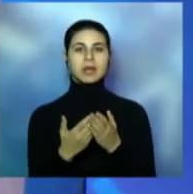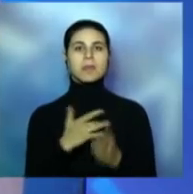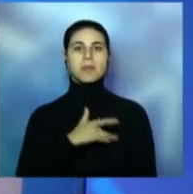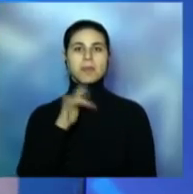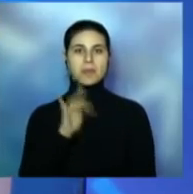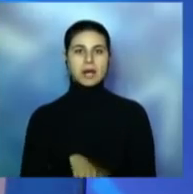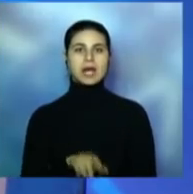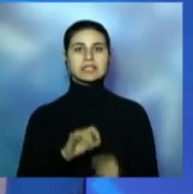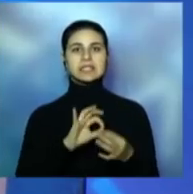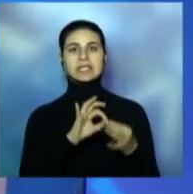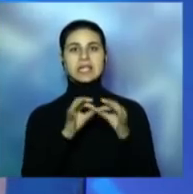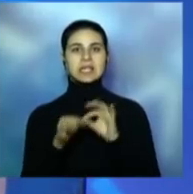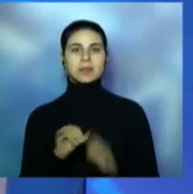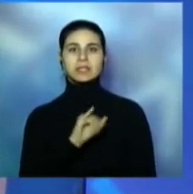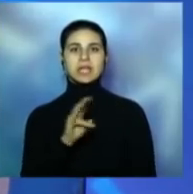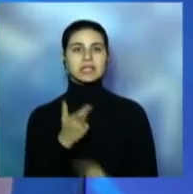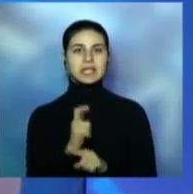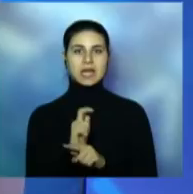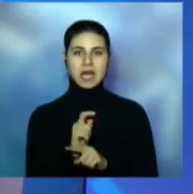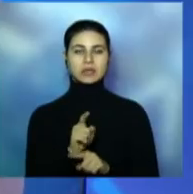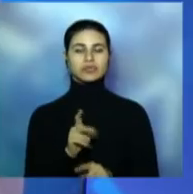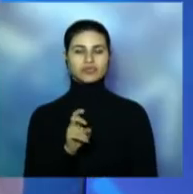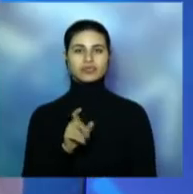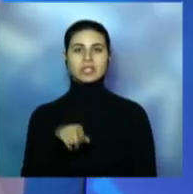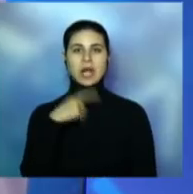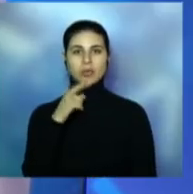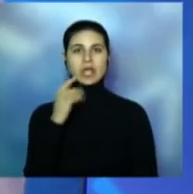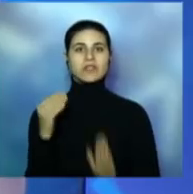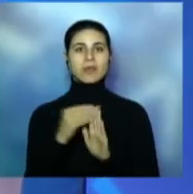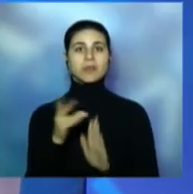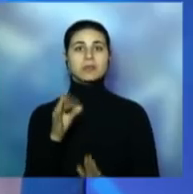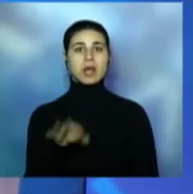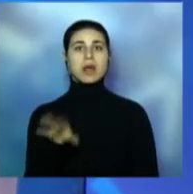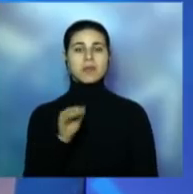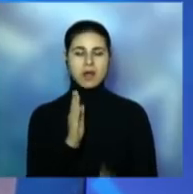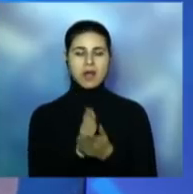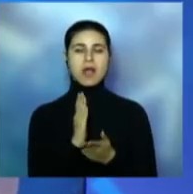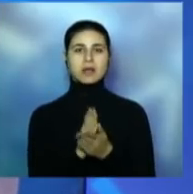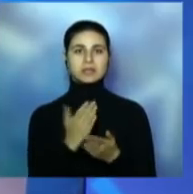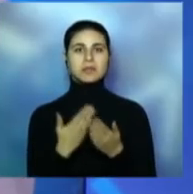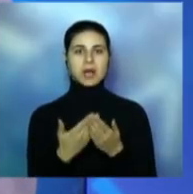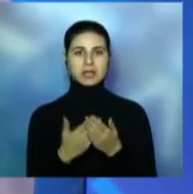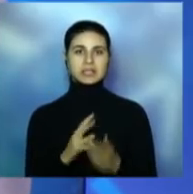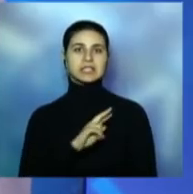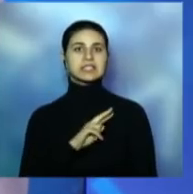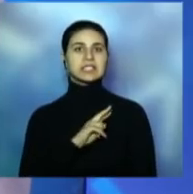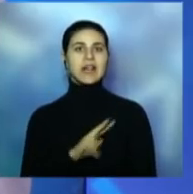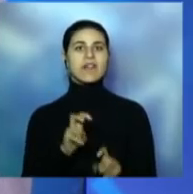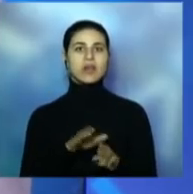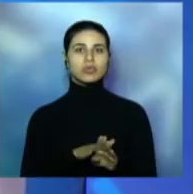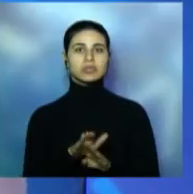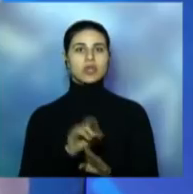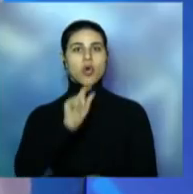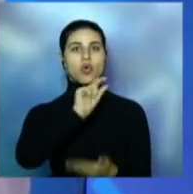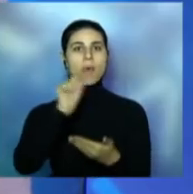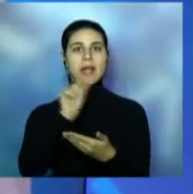მკაცრ წინადადებებს, არც საკმაოდ აგრესიულ გამონათქვამებს, თუმცა არის, რა თქმა უნდა, იშვიათად სიყვარულით ახსავსე